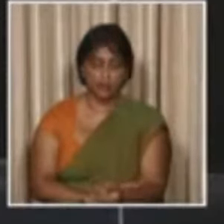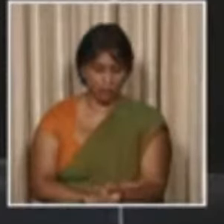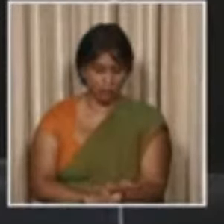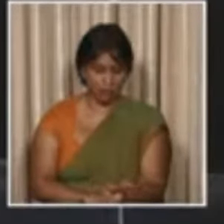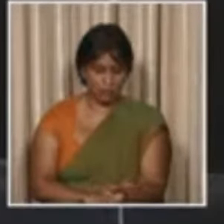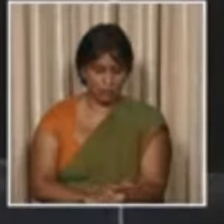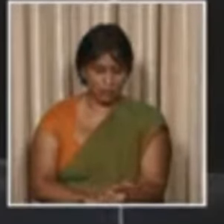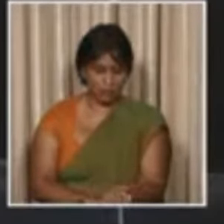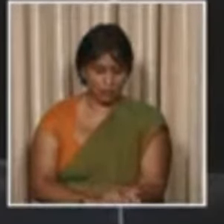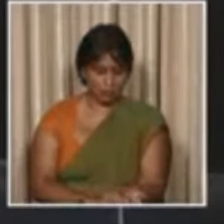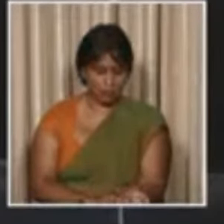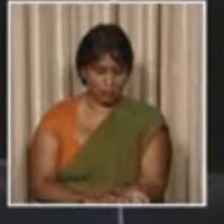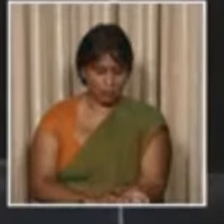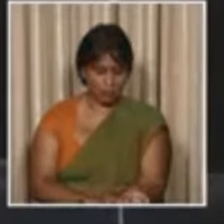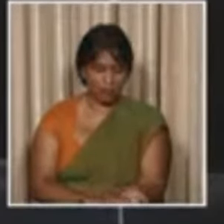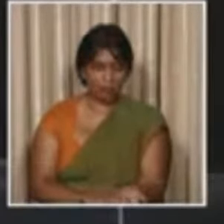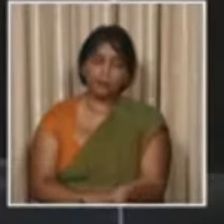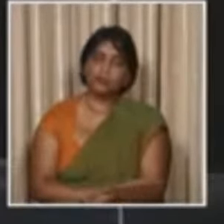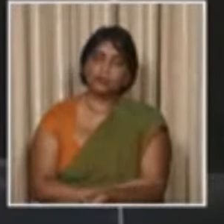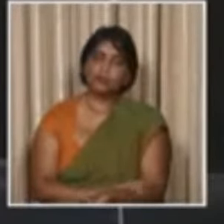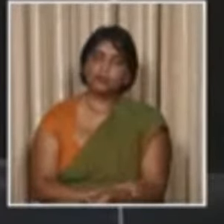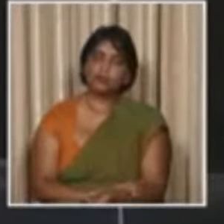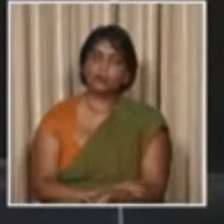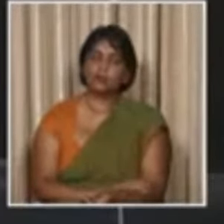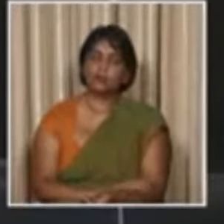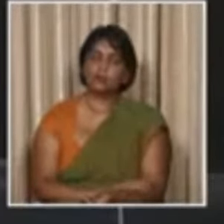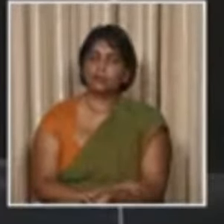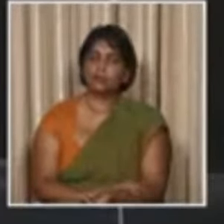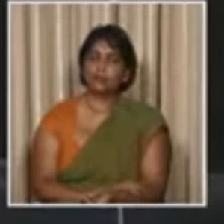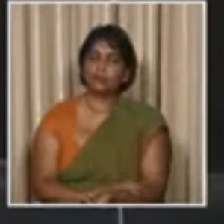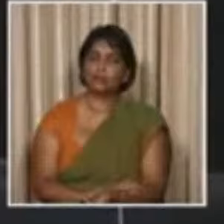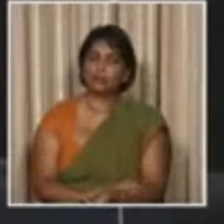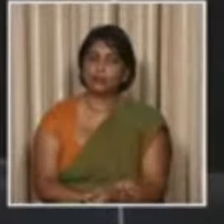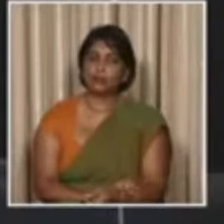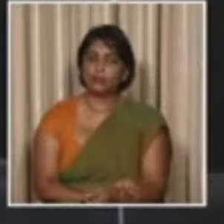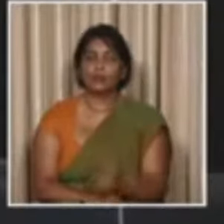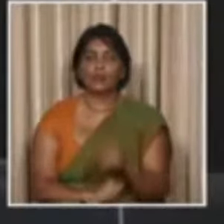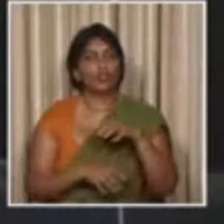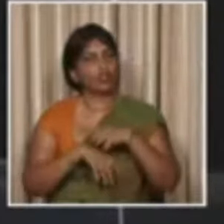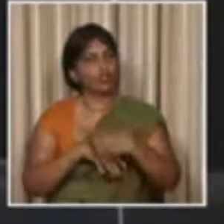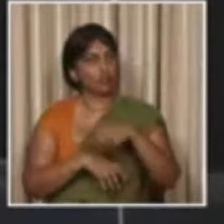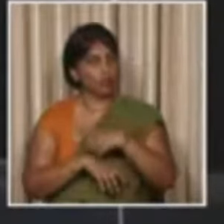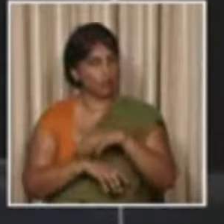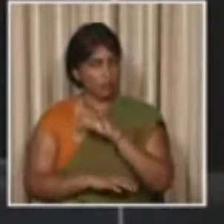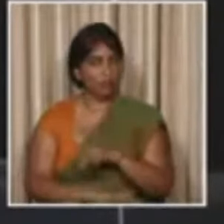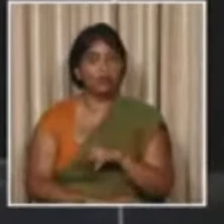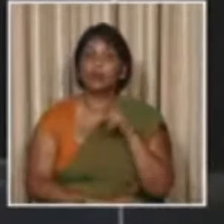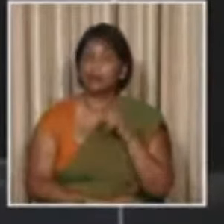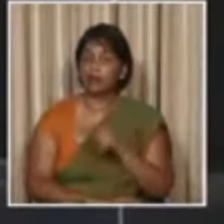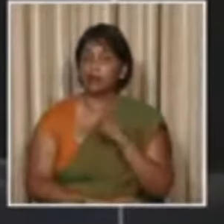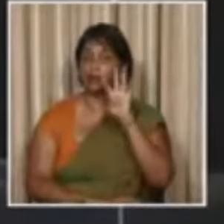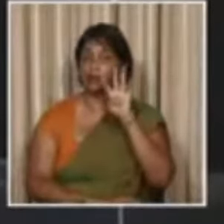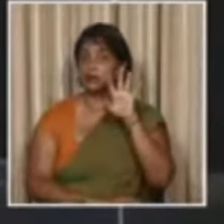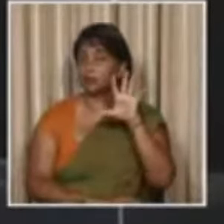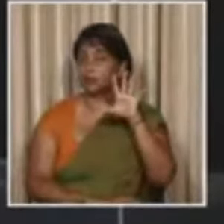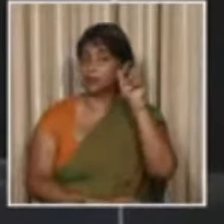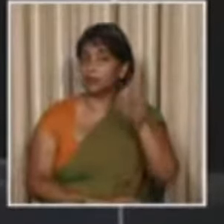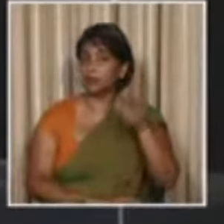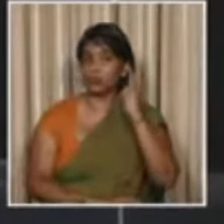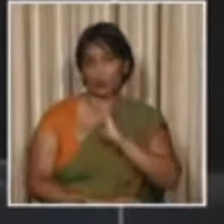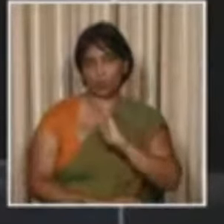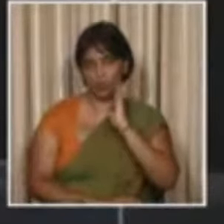මං ඉන්න මං කියන්නම්. 500කට ආසන්න පිරිසක් තුවාල ලැබලා තියෙනවා. මේන් 45 දෙනෙක්